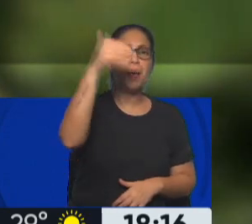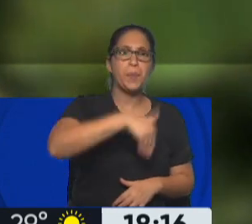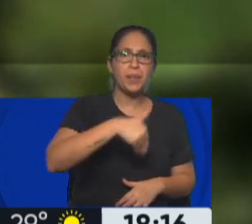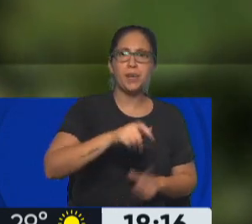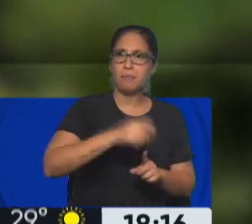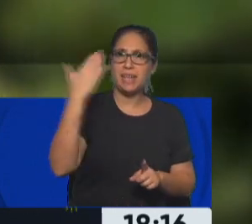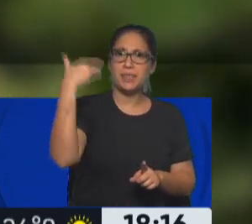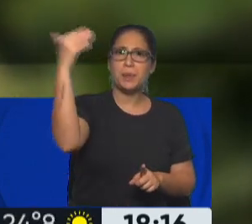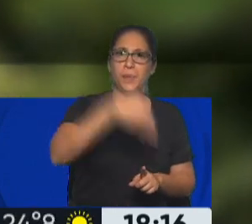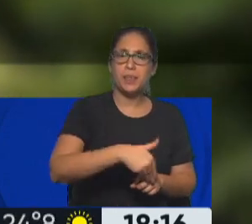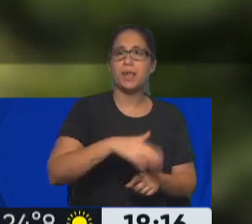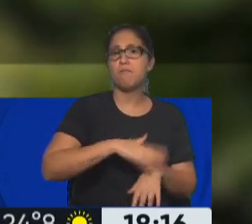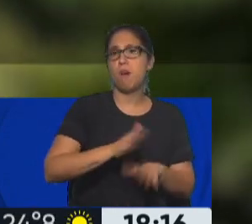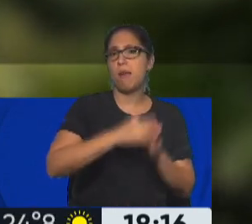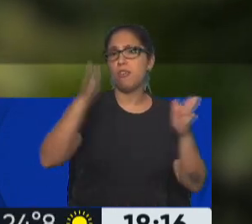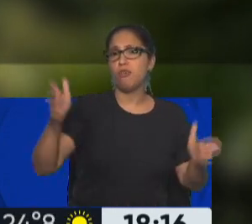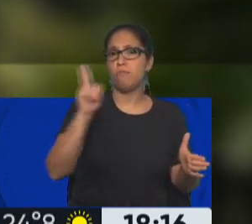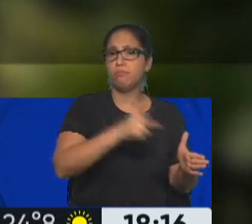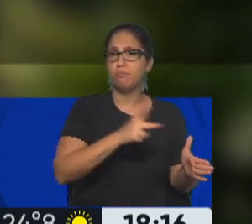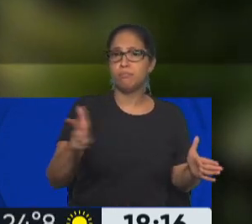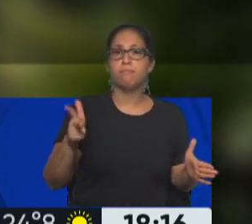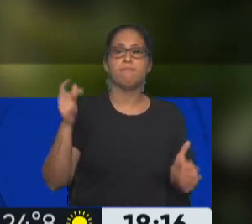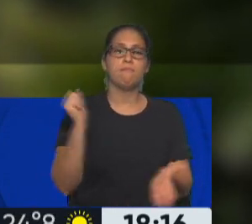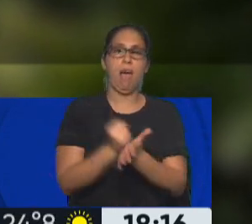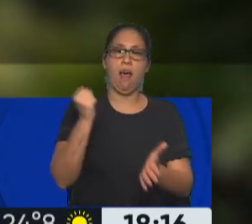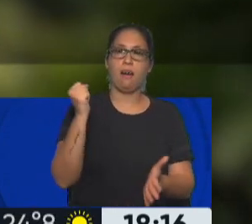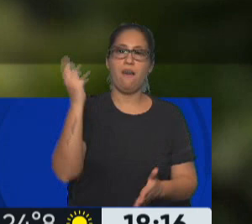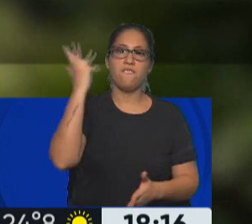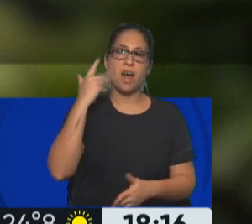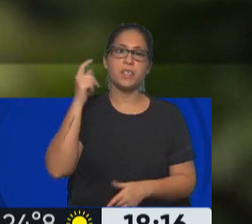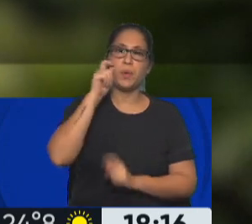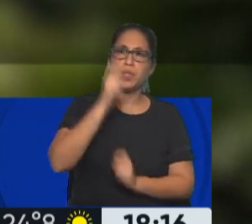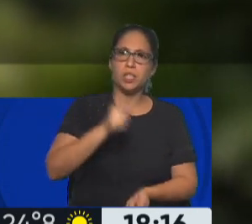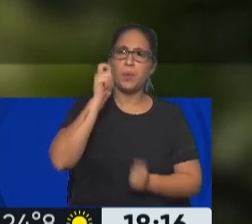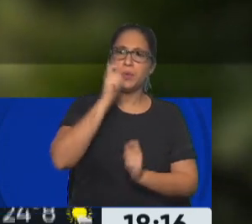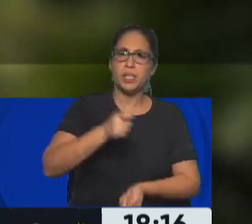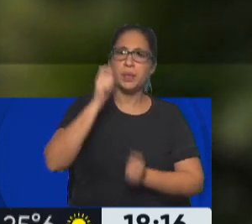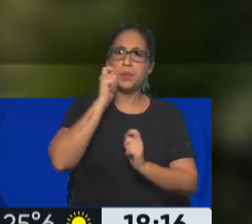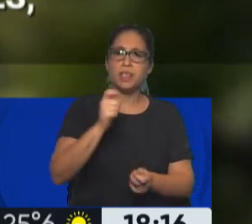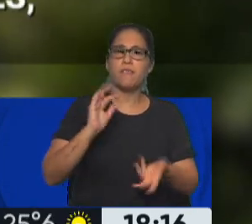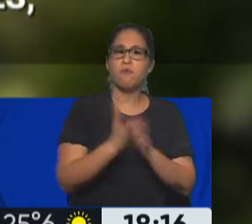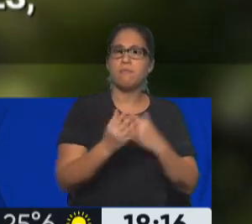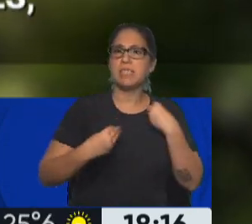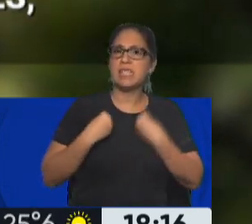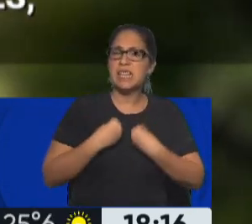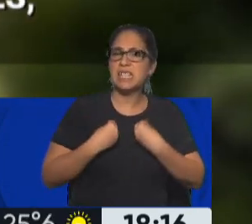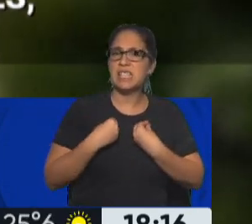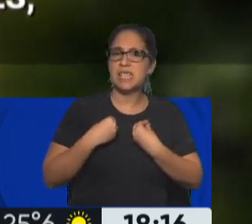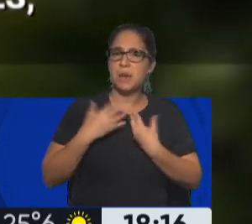il a marqué durant son pontificat la France de plusieurs passages. Ainsi, avec cette carte sensible, il a durant tout